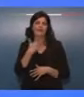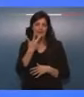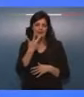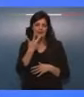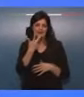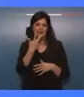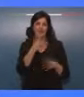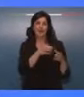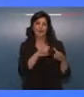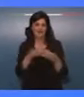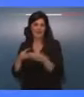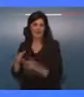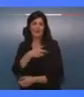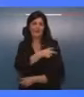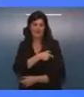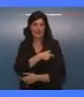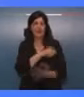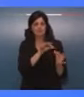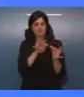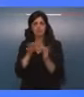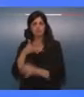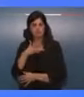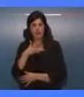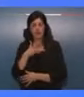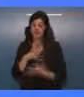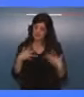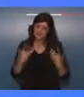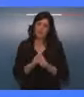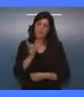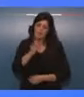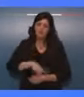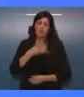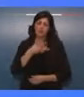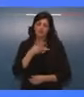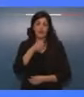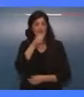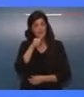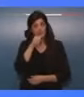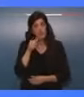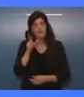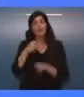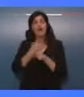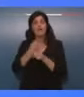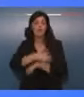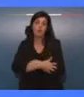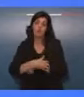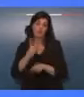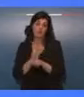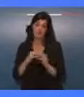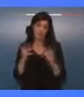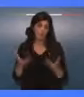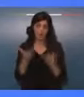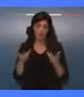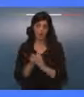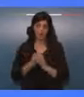confederazioni sindacali. C'è insieme l'esigenza effettivamente di far qualcosa per il lavoro povero. Insomma, i numeri